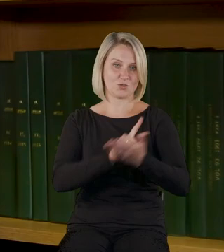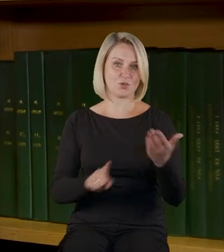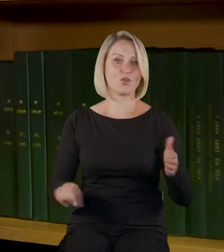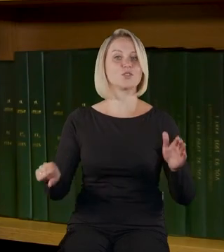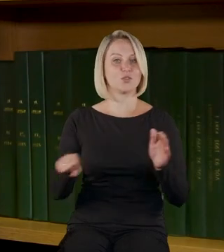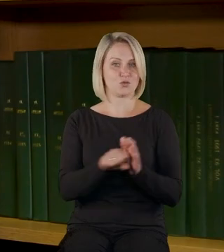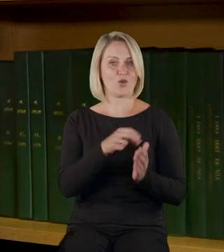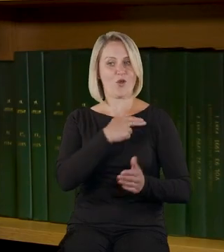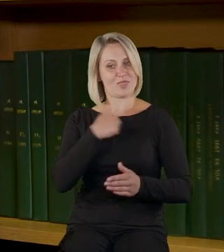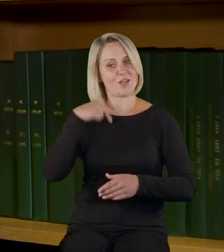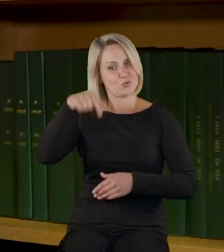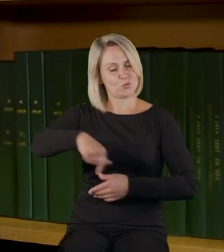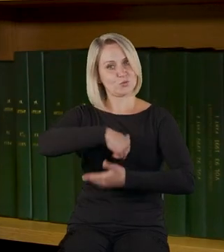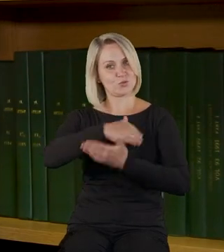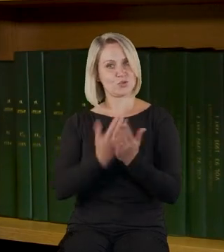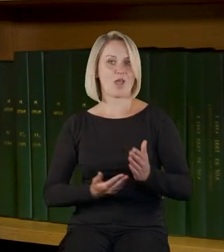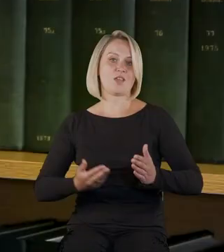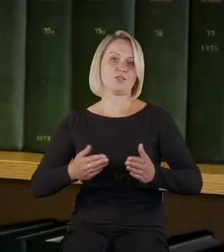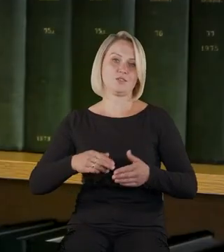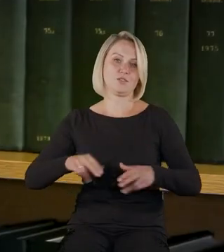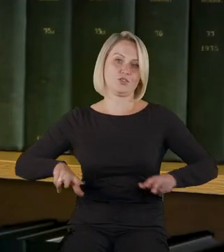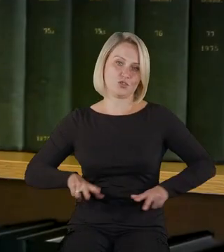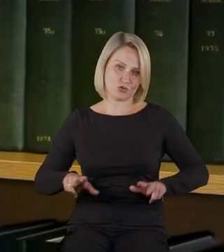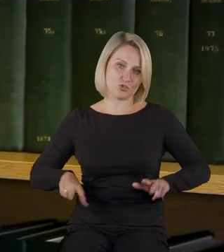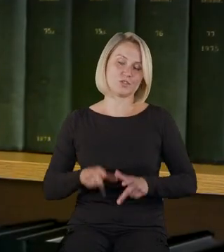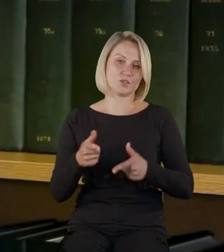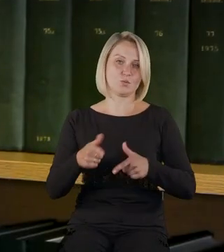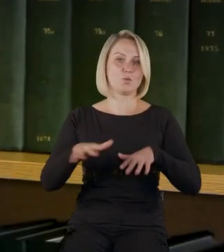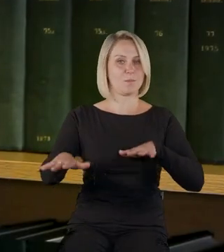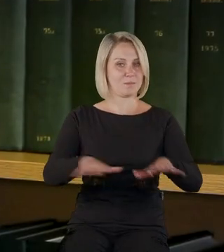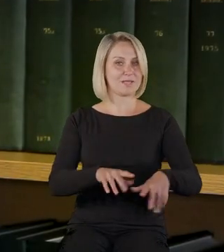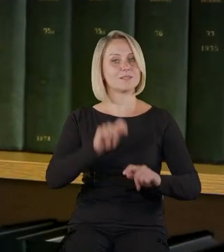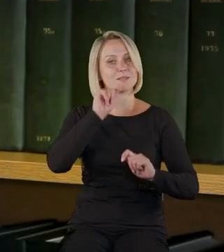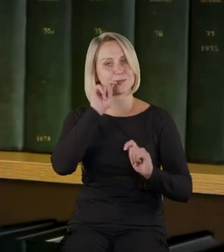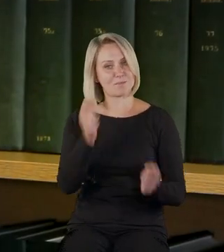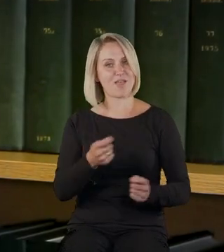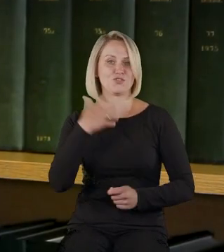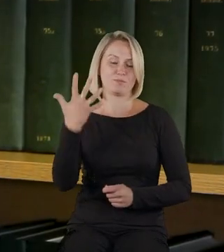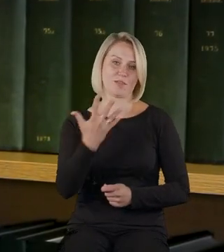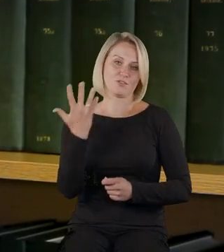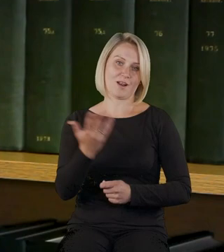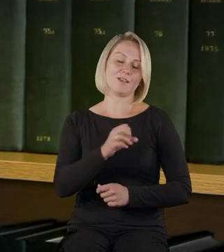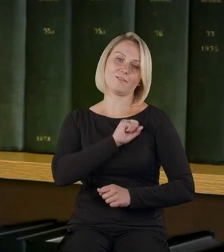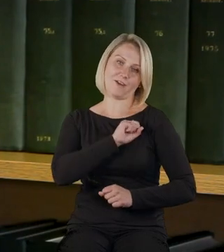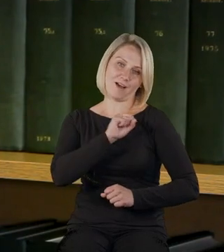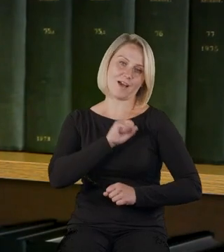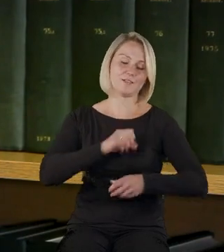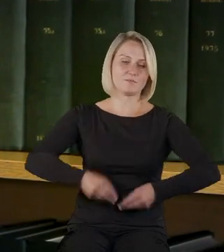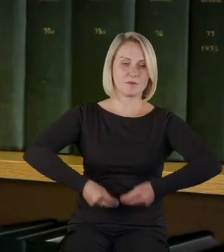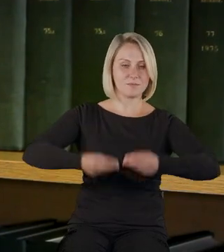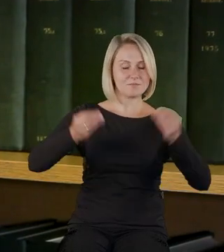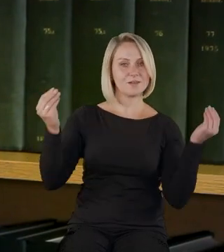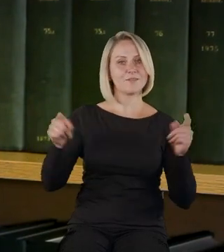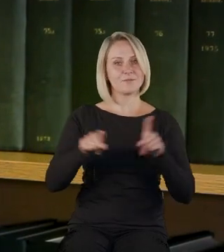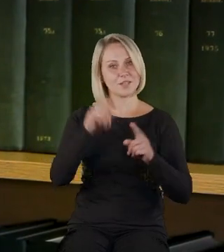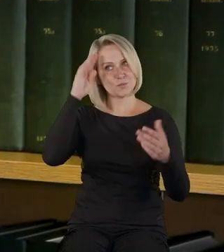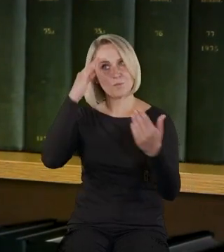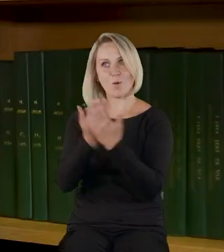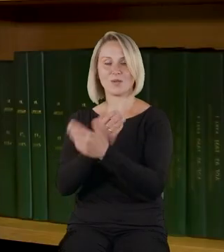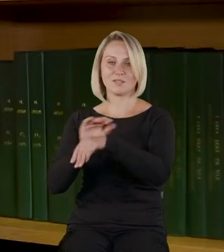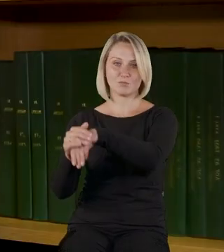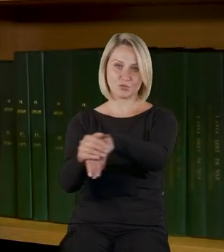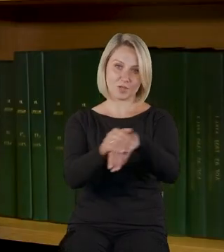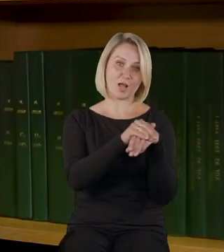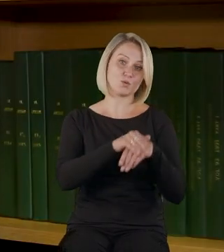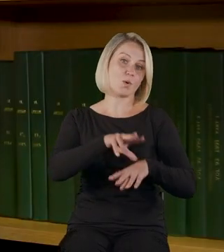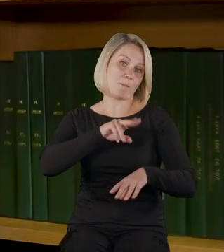do naszej cieszyńskiej części, do kampusu. Tutaj spędzicie fajnych 5 lat, tutaj się rozwiniecie, tutaj poznacie swoich przyjaciół,